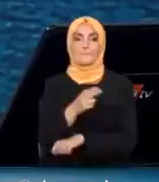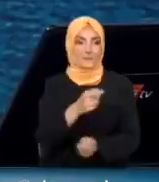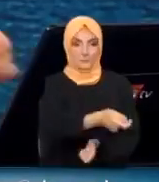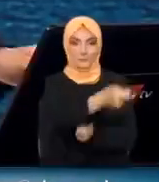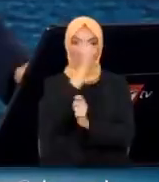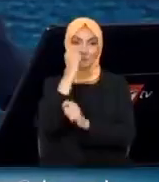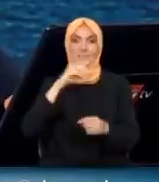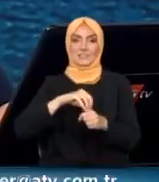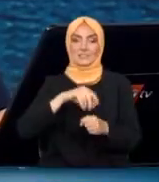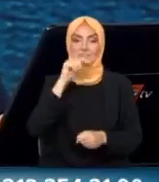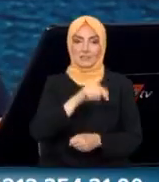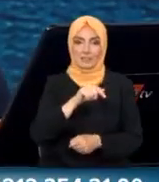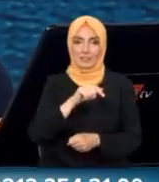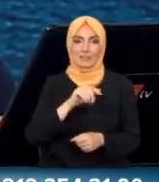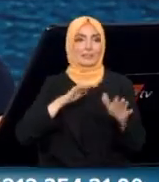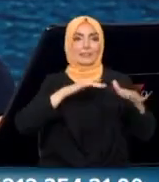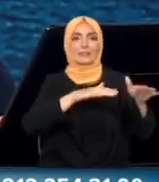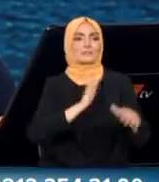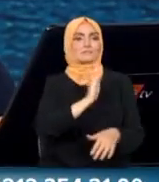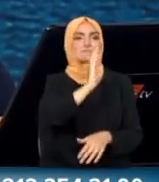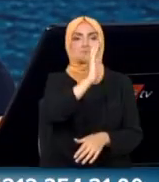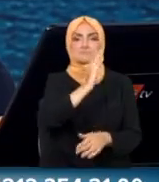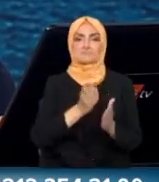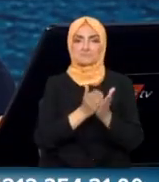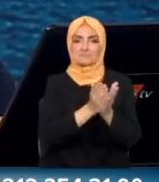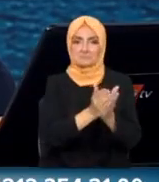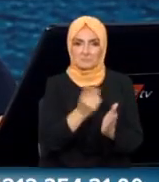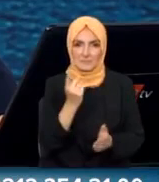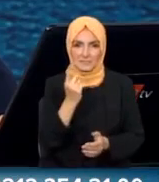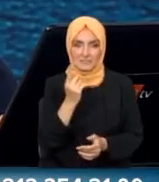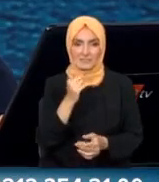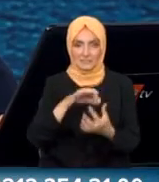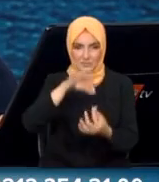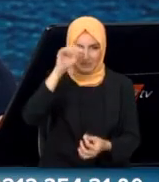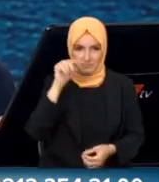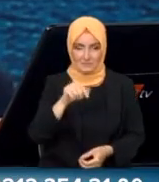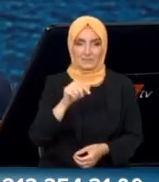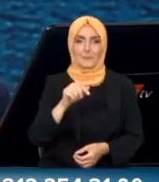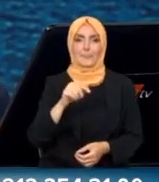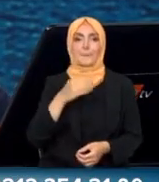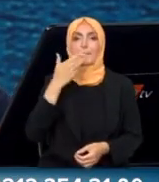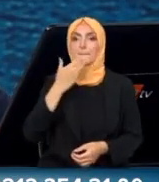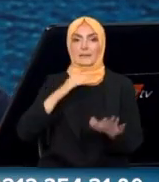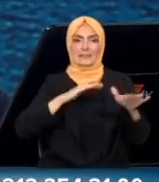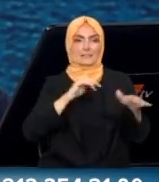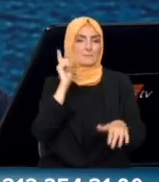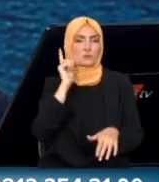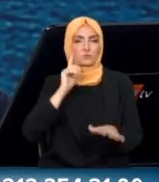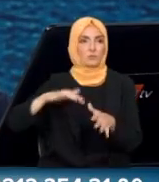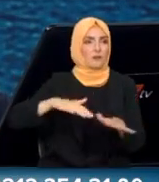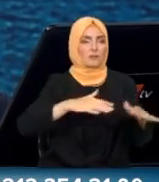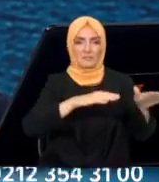Balık tutmak için denize açılan bir kişi Marmara'nın meşhur akıntısına kapıldı. Uzun müddet sürüklendi ve kendisini denizin